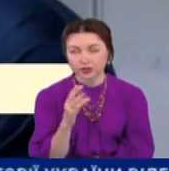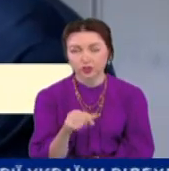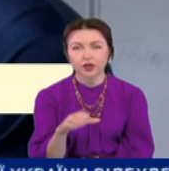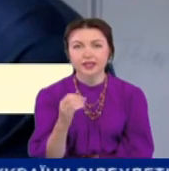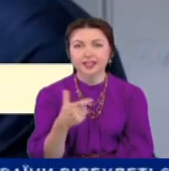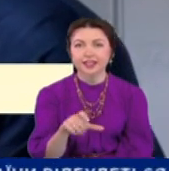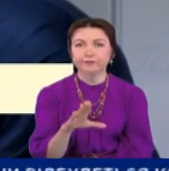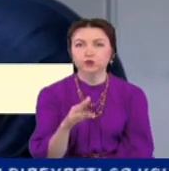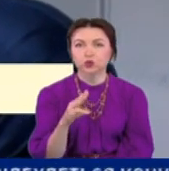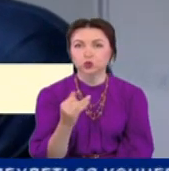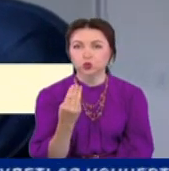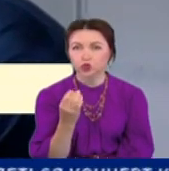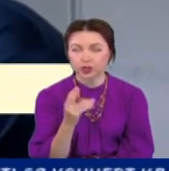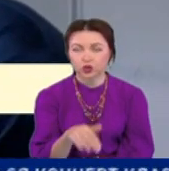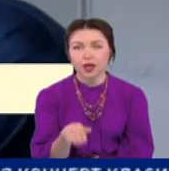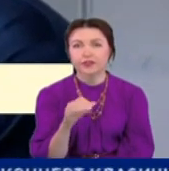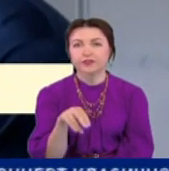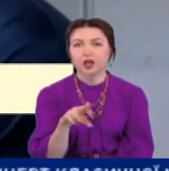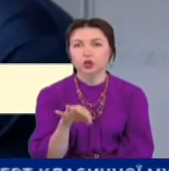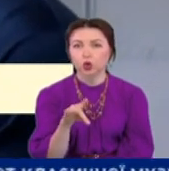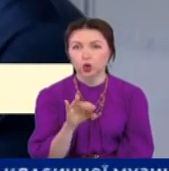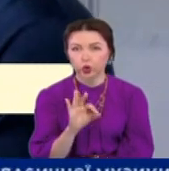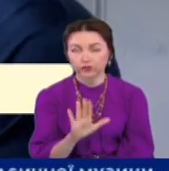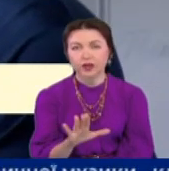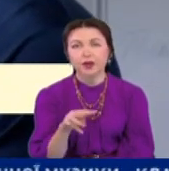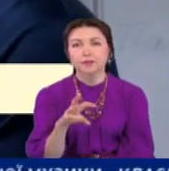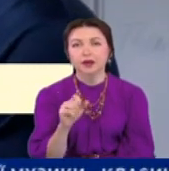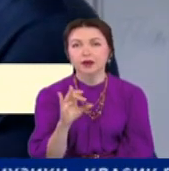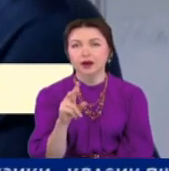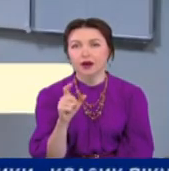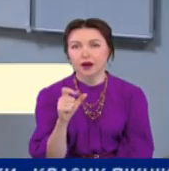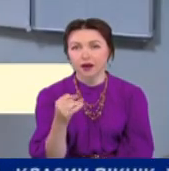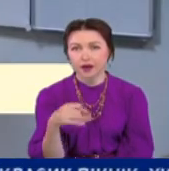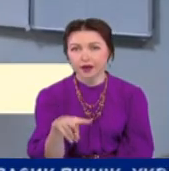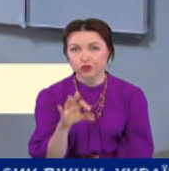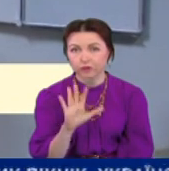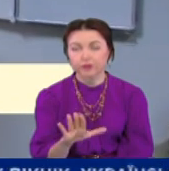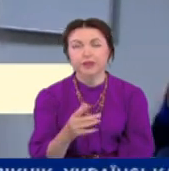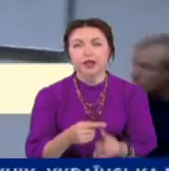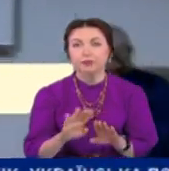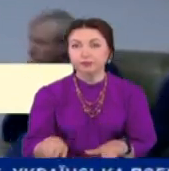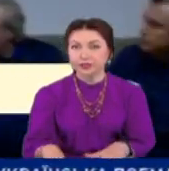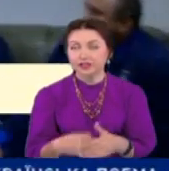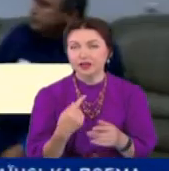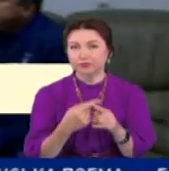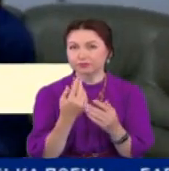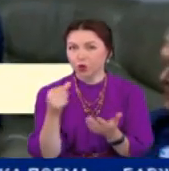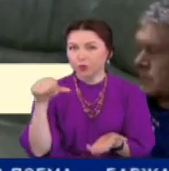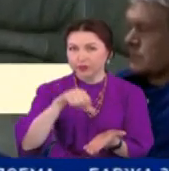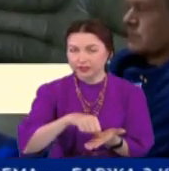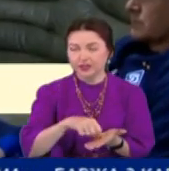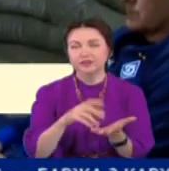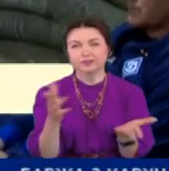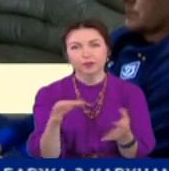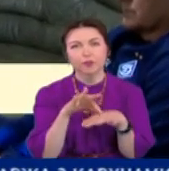Сергій Федоров і тренер воротарів Михайло Михайлов. Після офіційного представлення новий наставник і його помічники провели з